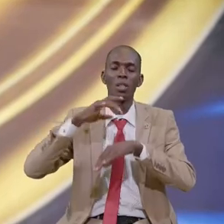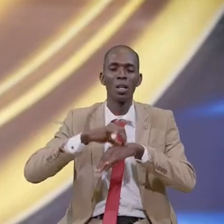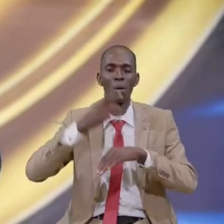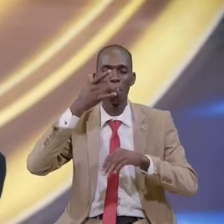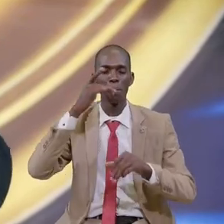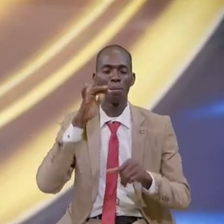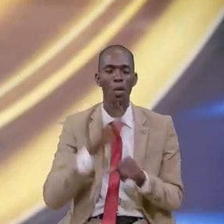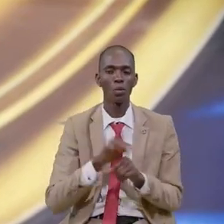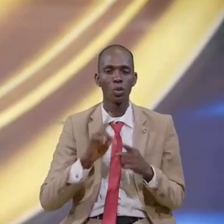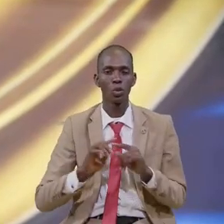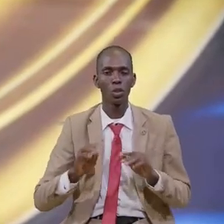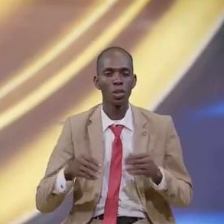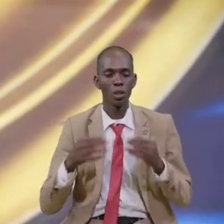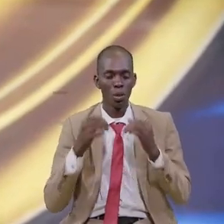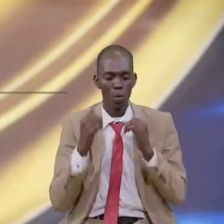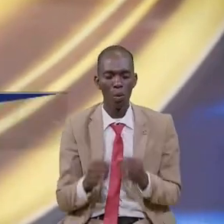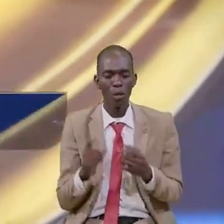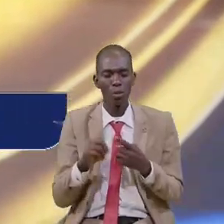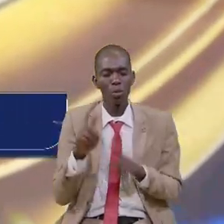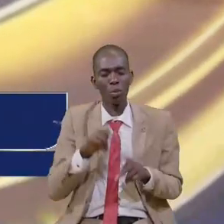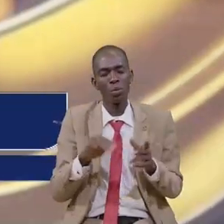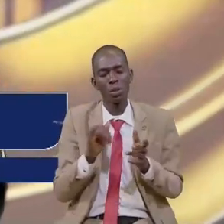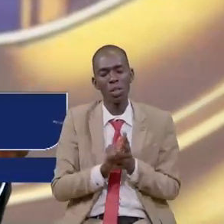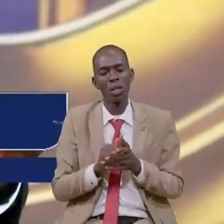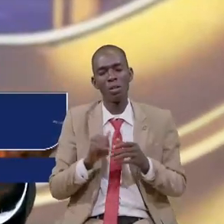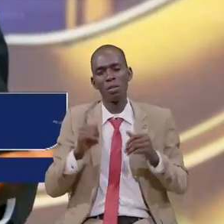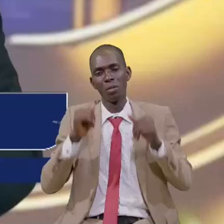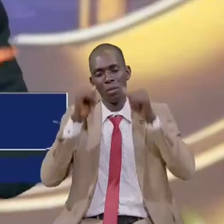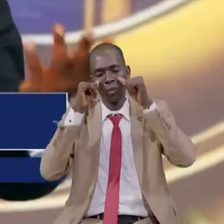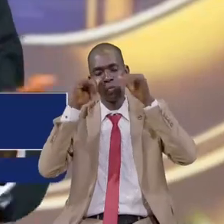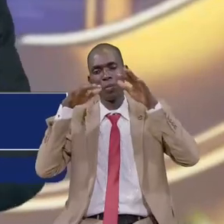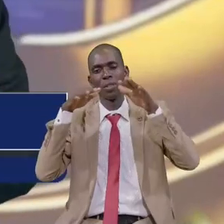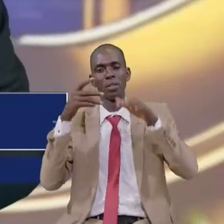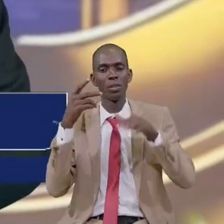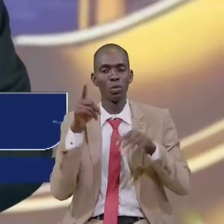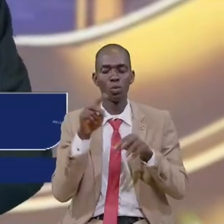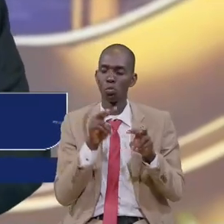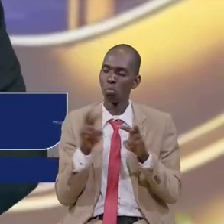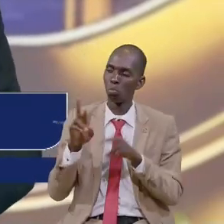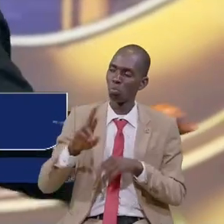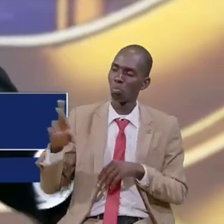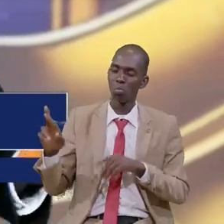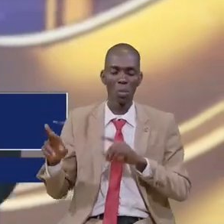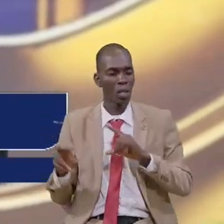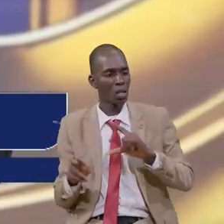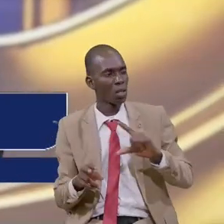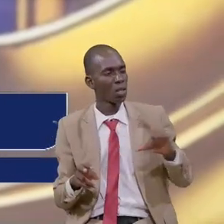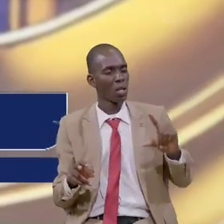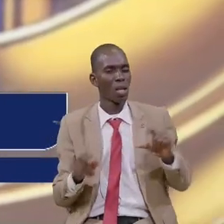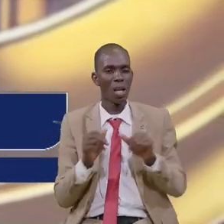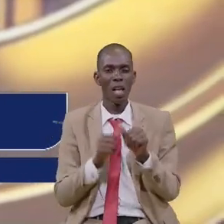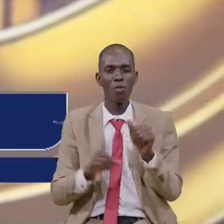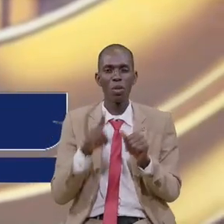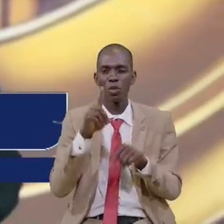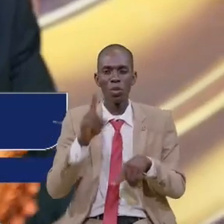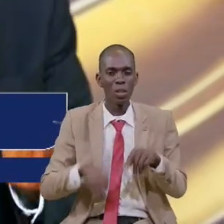à ceux qui manque de force. Et tu attends là. Tu regardes à gauche, tu regardes à droite, tu regardes partout. Mais tu ne vois